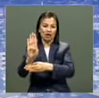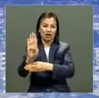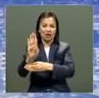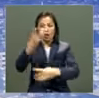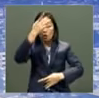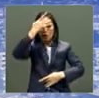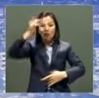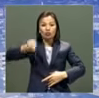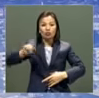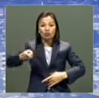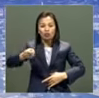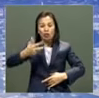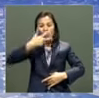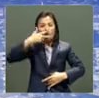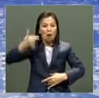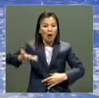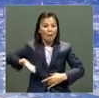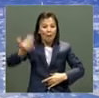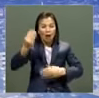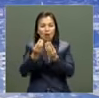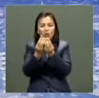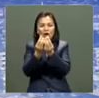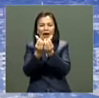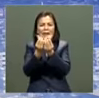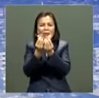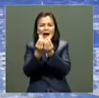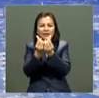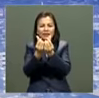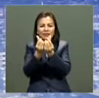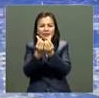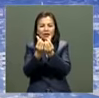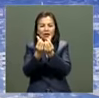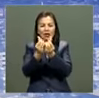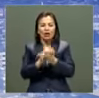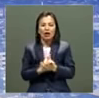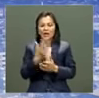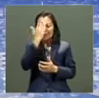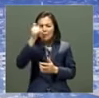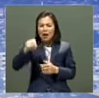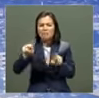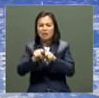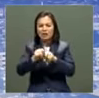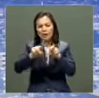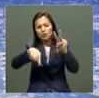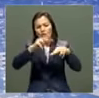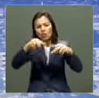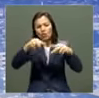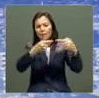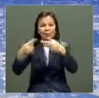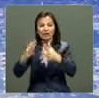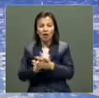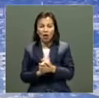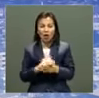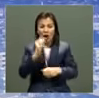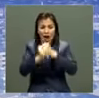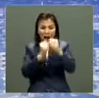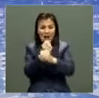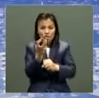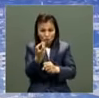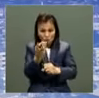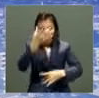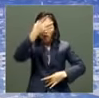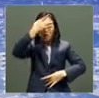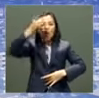จำตัวคือเบาหวานไขมันในเลือดสูงรักษาไม่ต่อเนื่องอันนี้เน้นย้ำนะครับนี่อายุน้อยแล้วก็มีโรคประจ